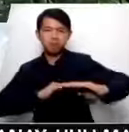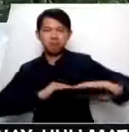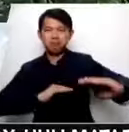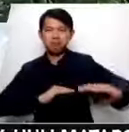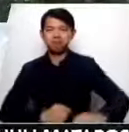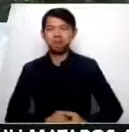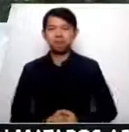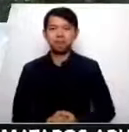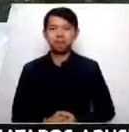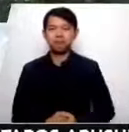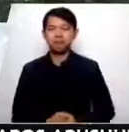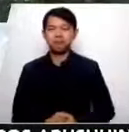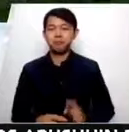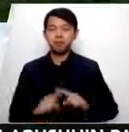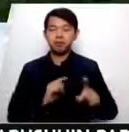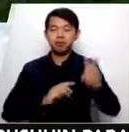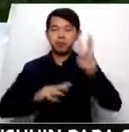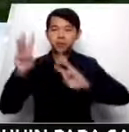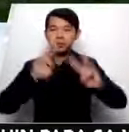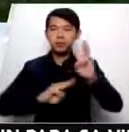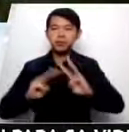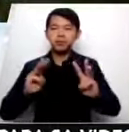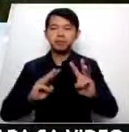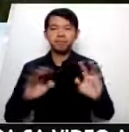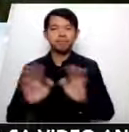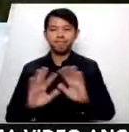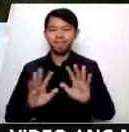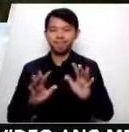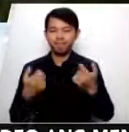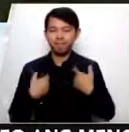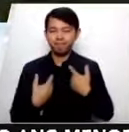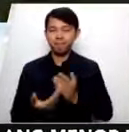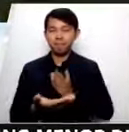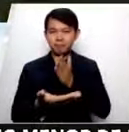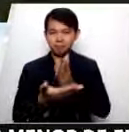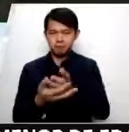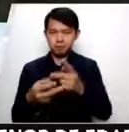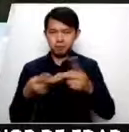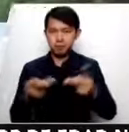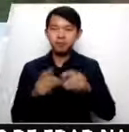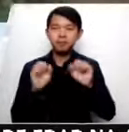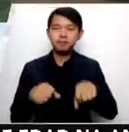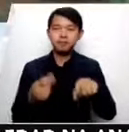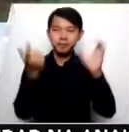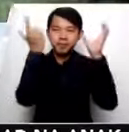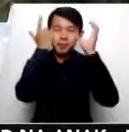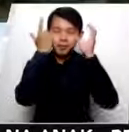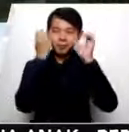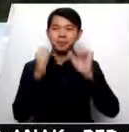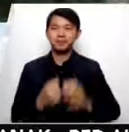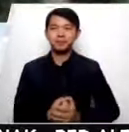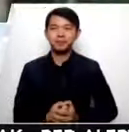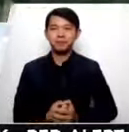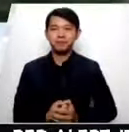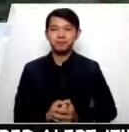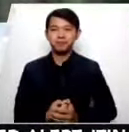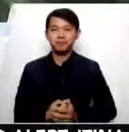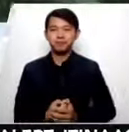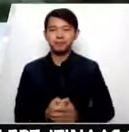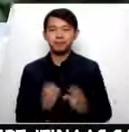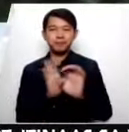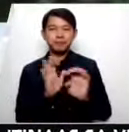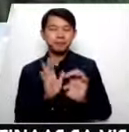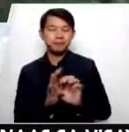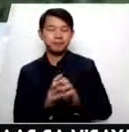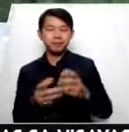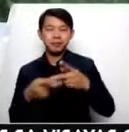mag-alala dahil meron pa rin naman daw preskong lugar na maaaring puntahan isa sa mga green spaces sa Metro Manila ang ar